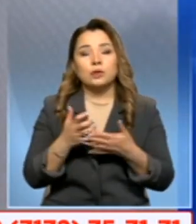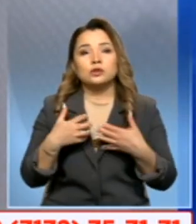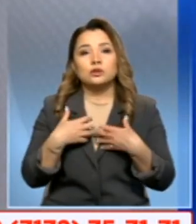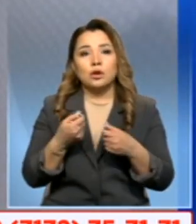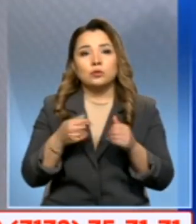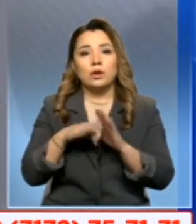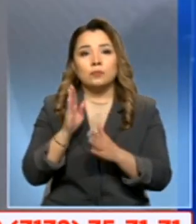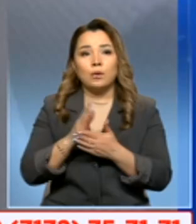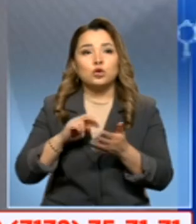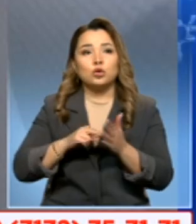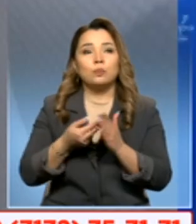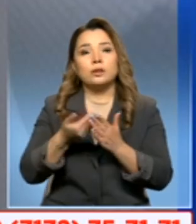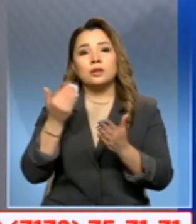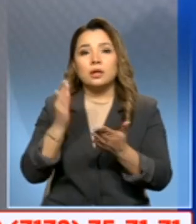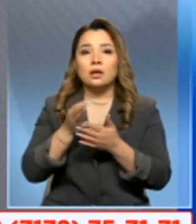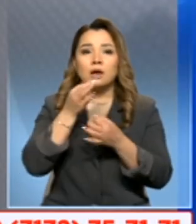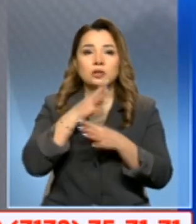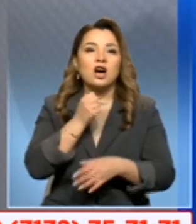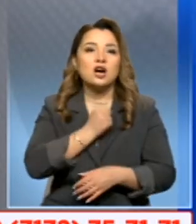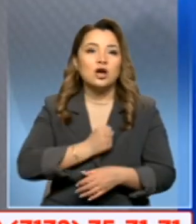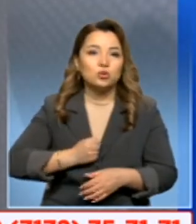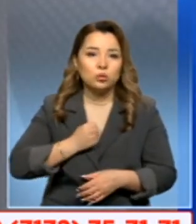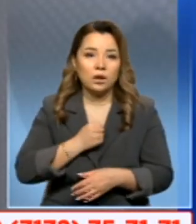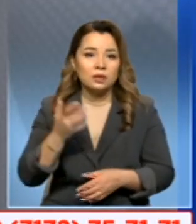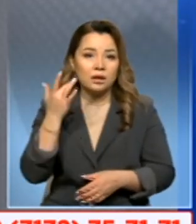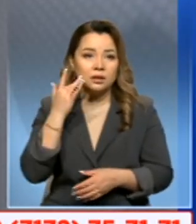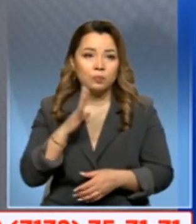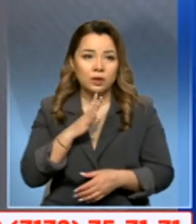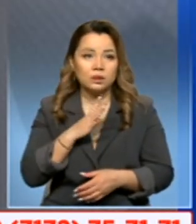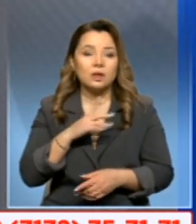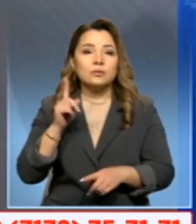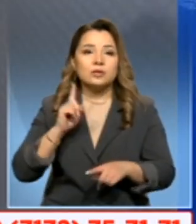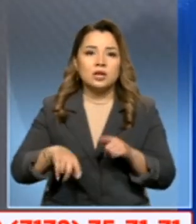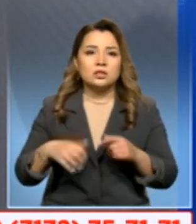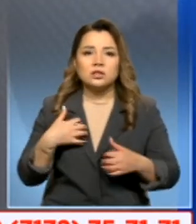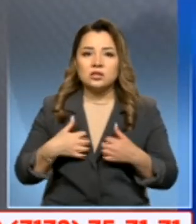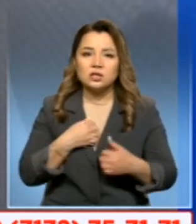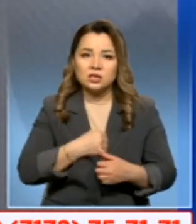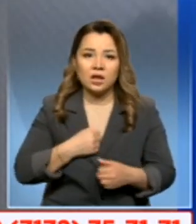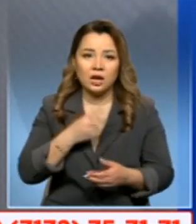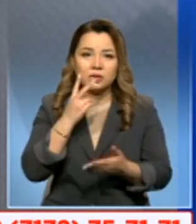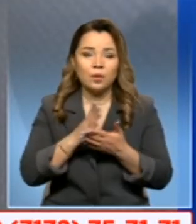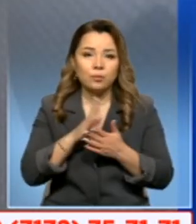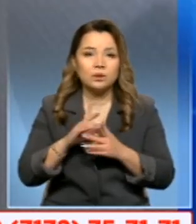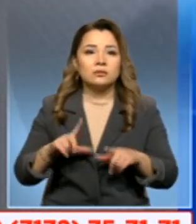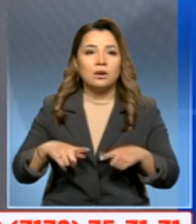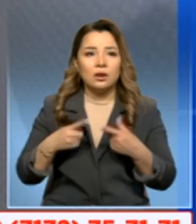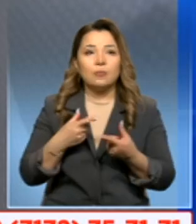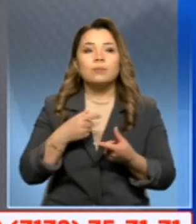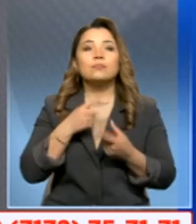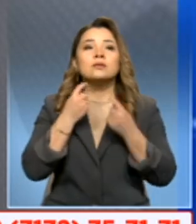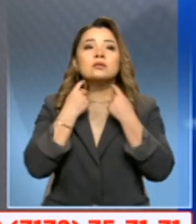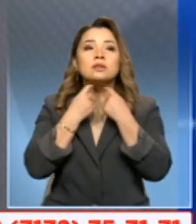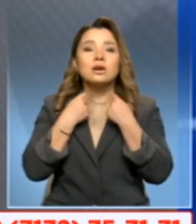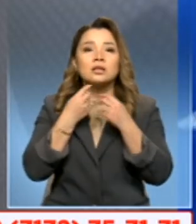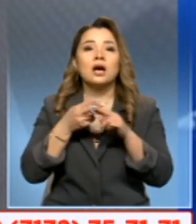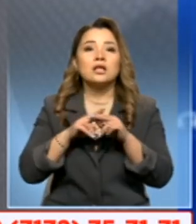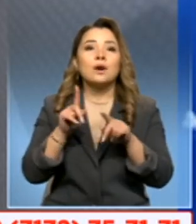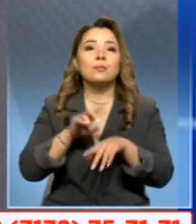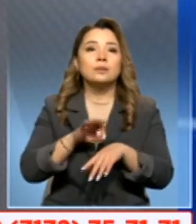жобаға қатысқанға дейін кез келген нәрсеге ашулана беретінмін. Тез ашуланшақ болдым. Өйткені менде қалқанша безім